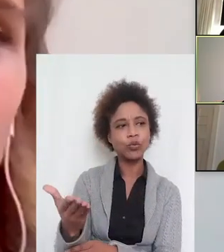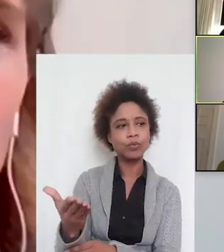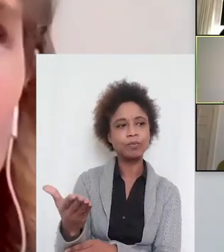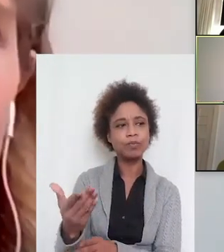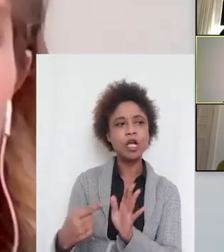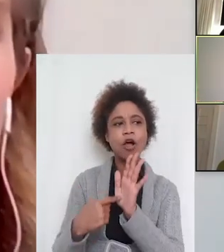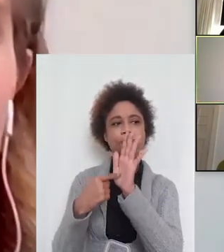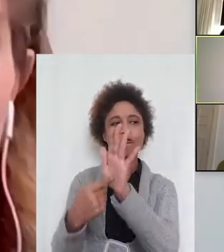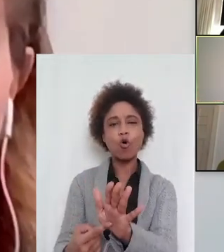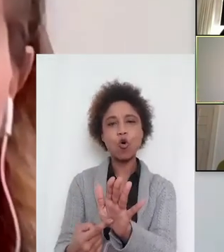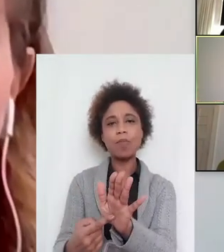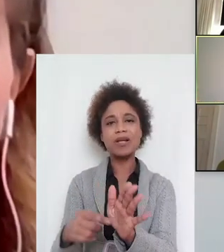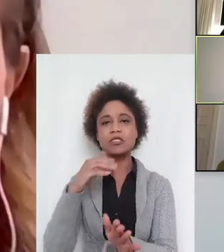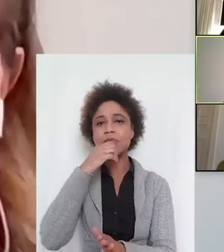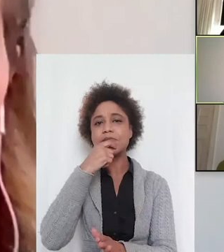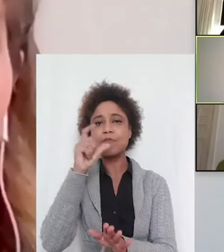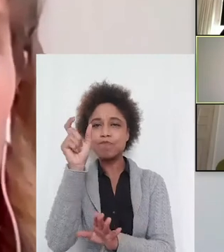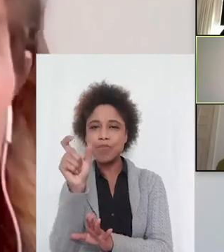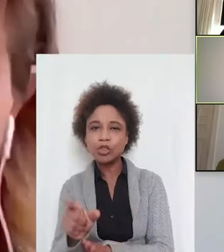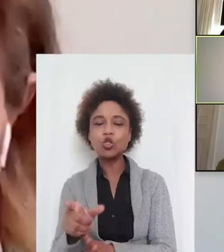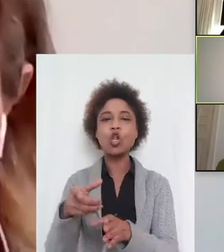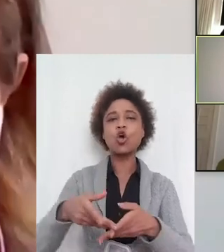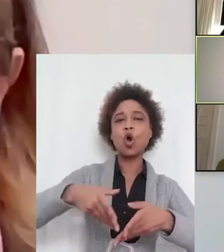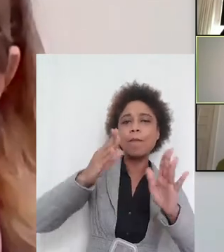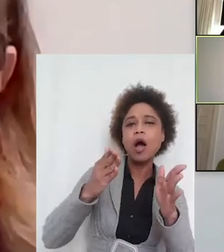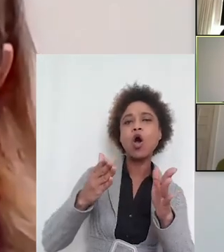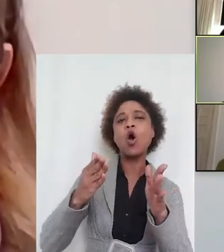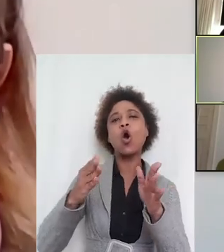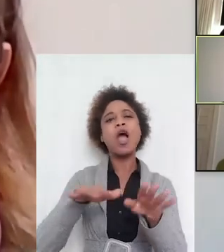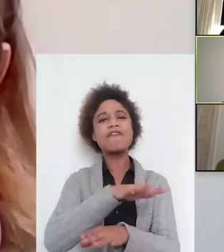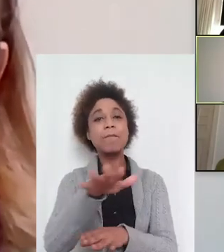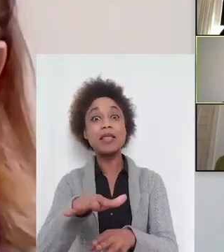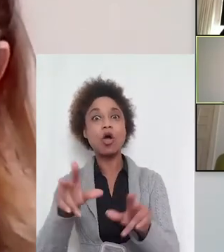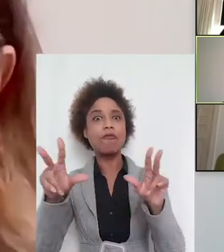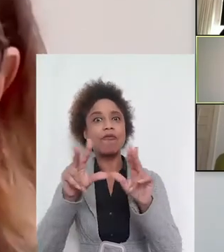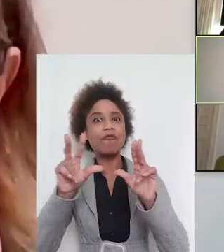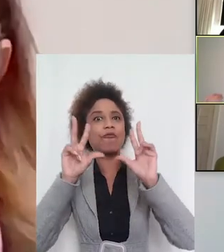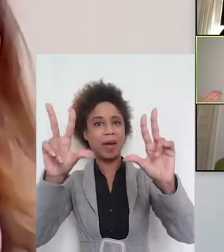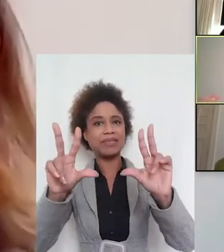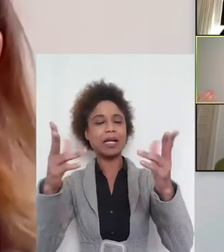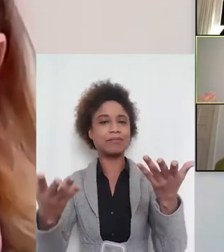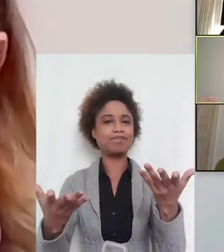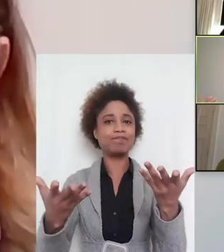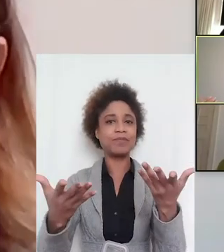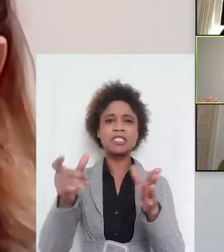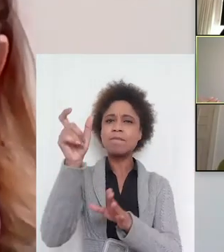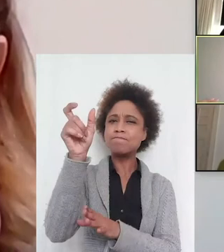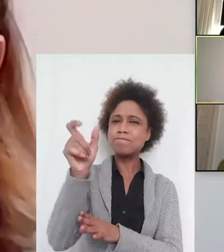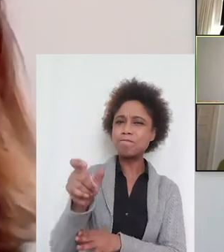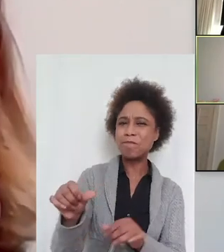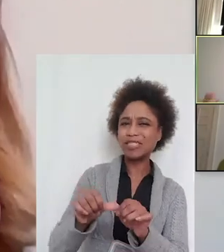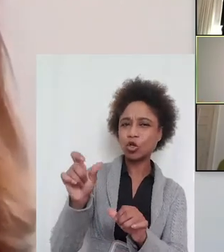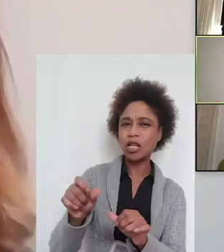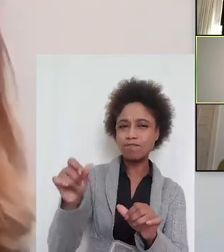bijvoorbeeld jouw personeel of jouw gebouw of jouw evenement of jouw website. En als je personeel daar bewust van maakt,